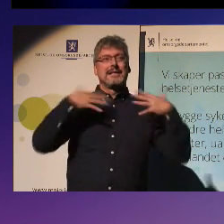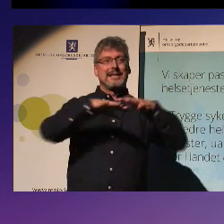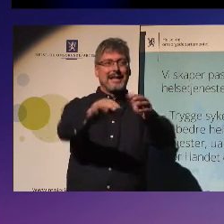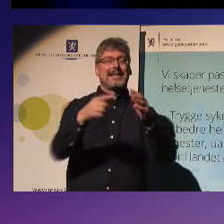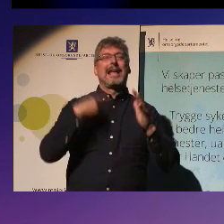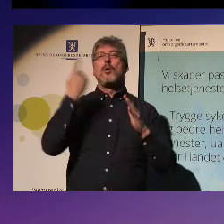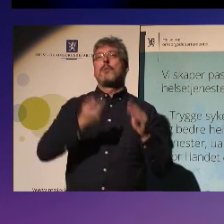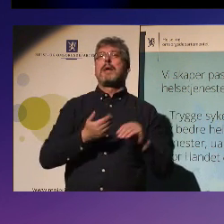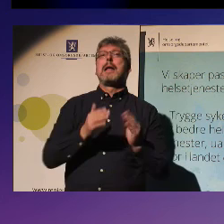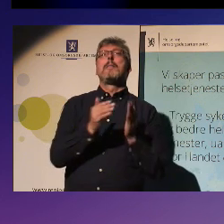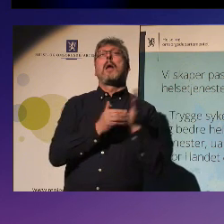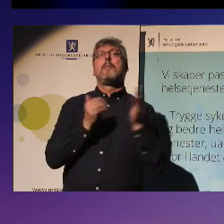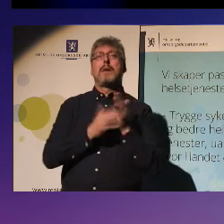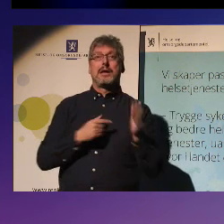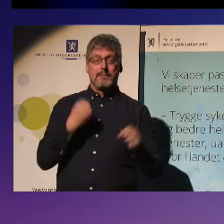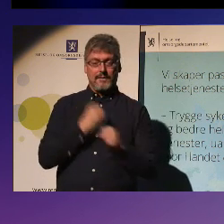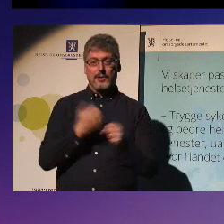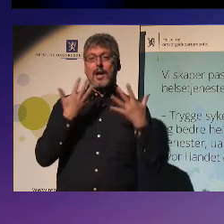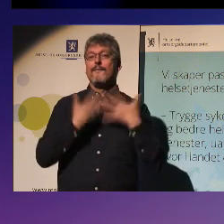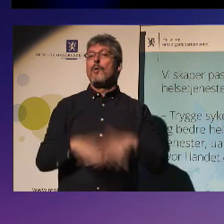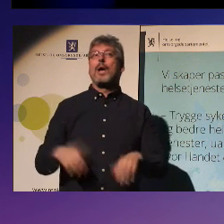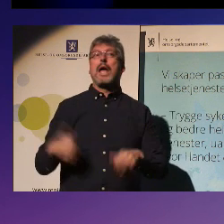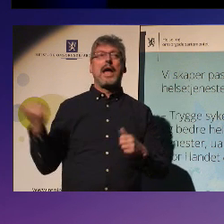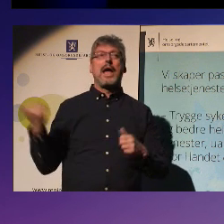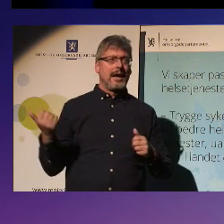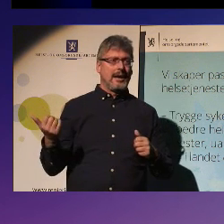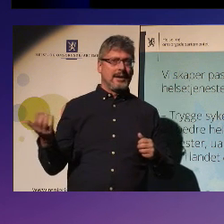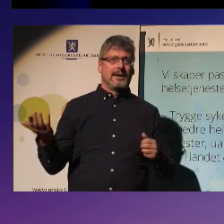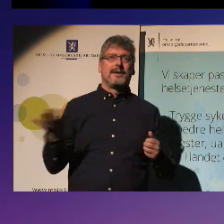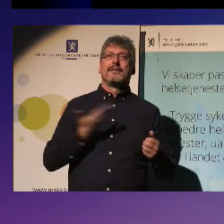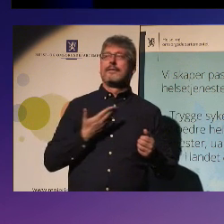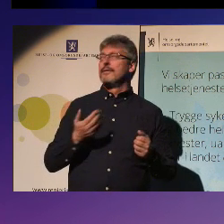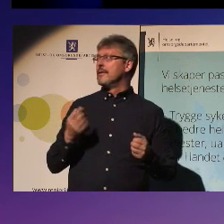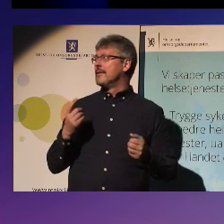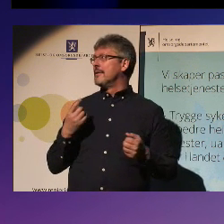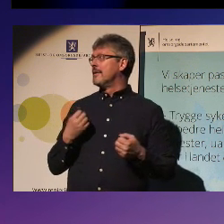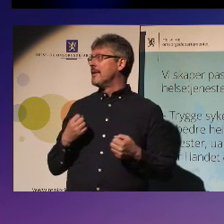enda mye mer. Det funker faktisk. Vi veldig lite avvik.